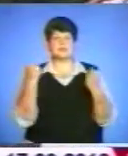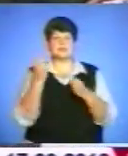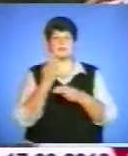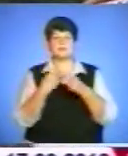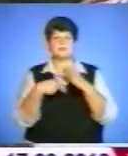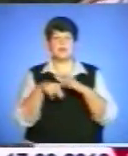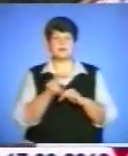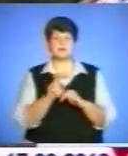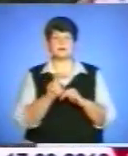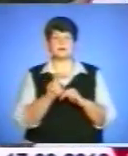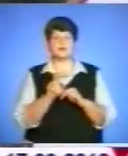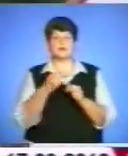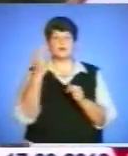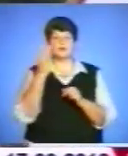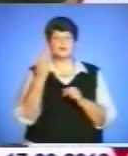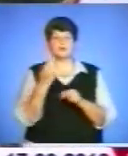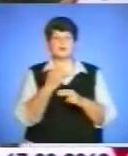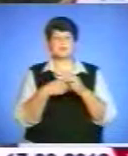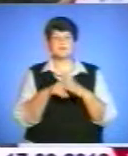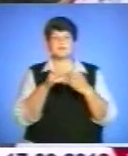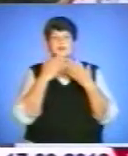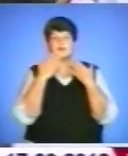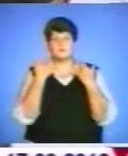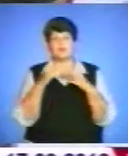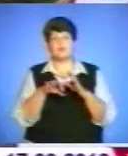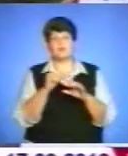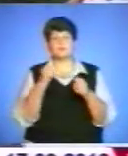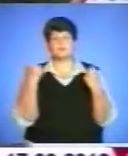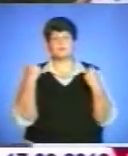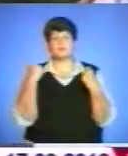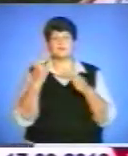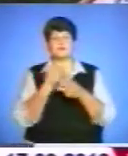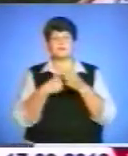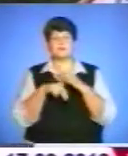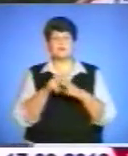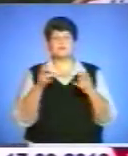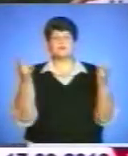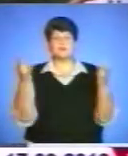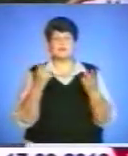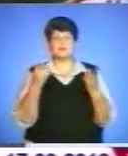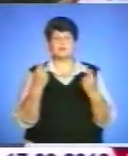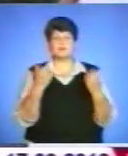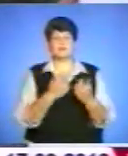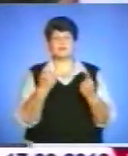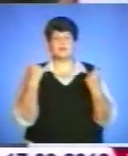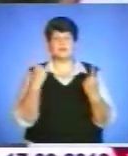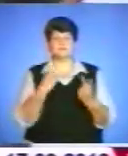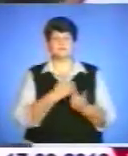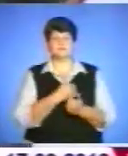художня гімнастика немає, тому я вибрала спортивну гімнастику. Для спортивної гімнастики потрібно велике натхнення,